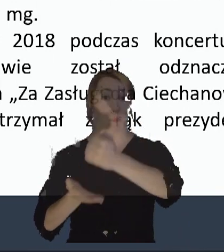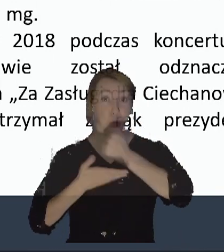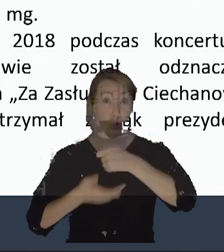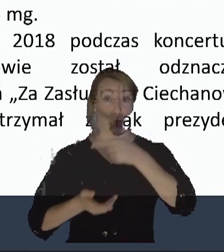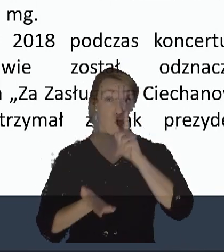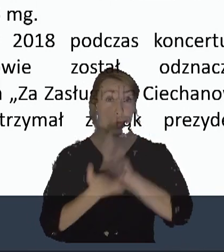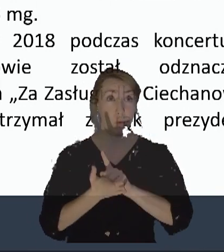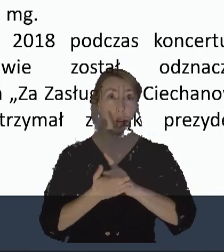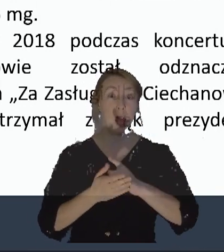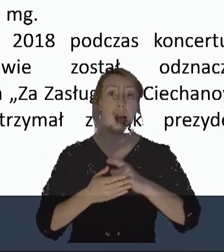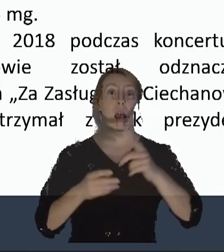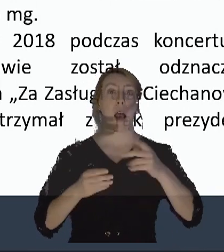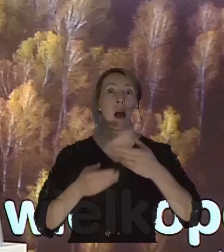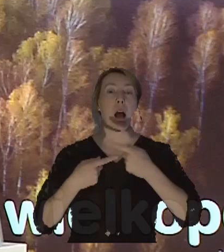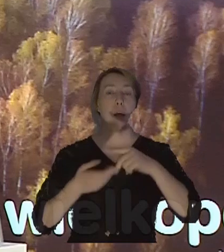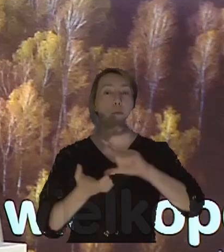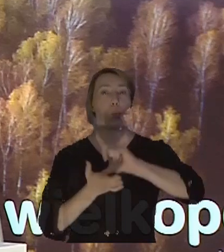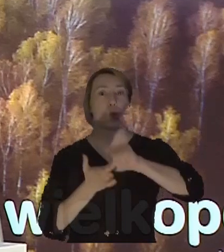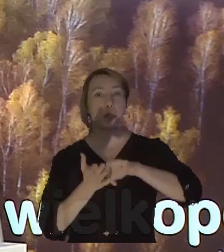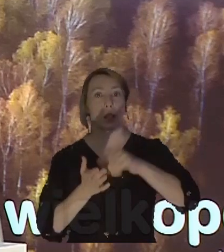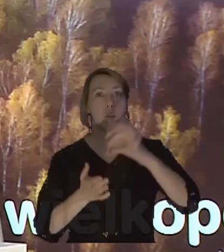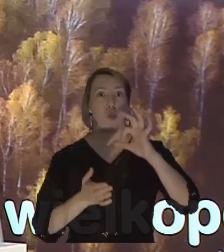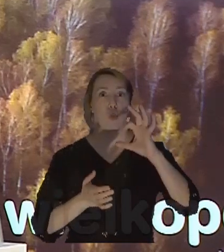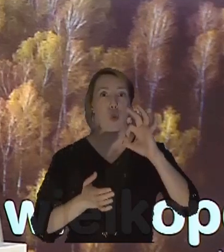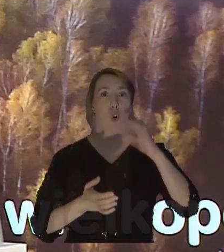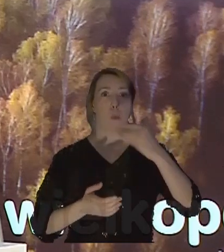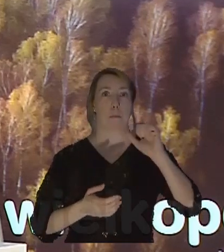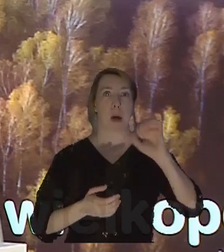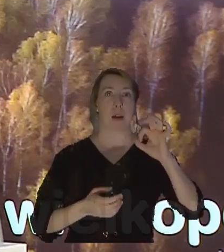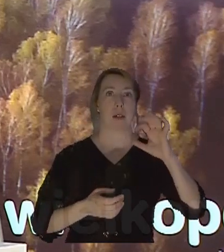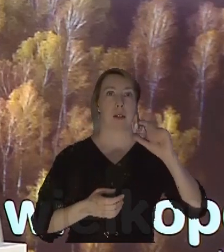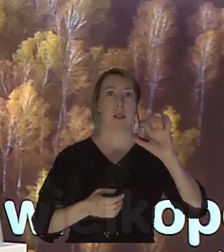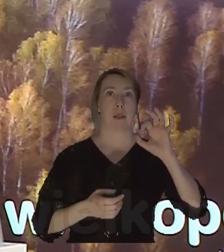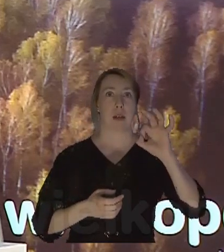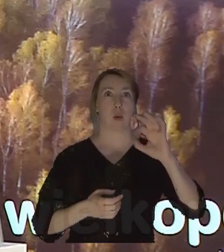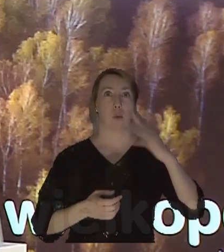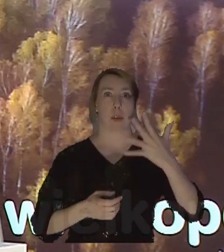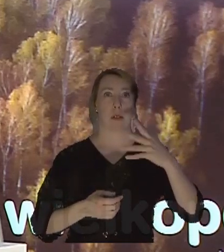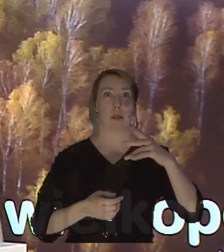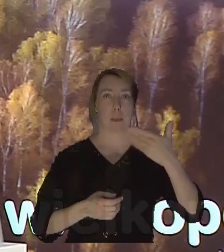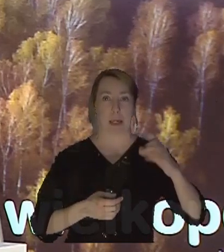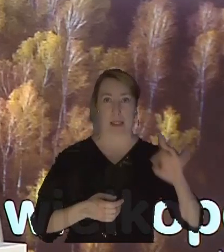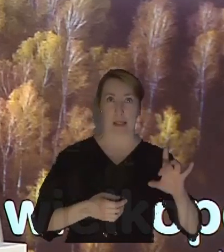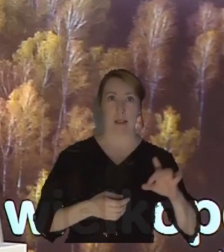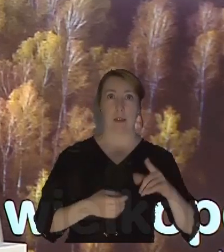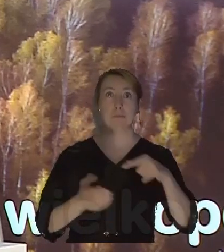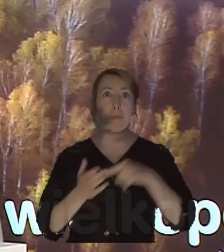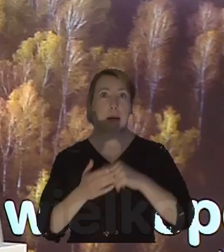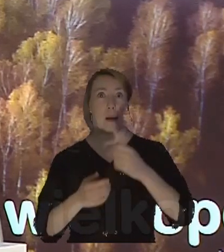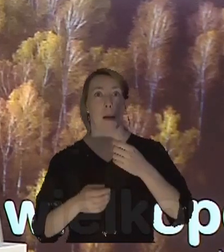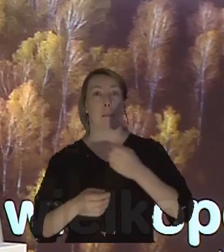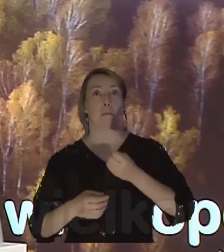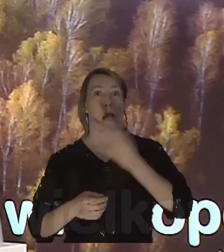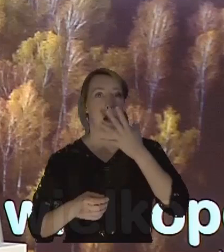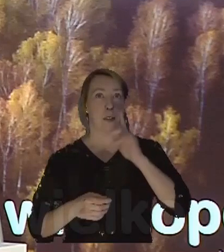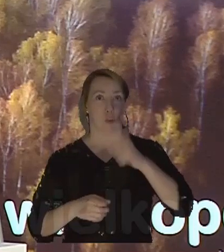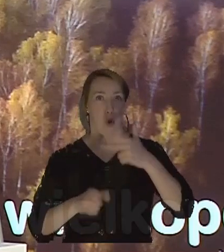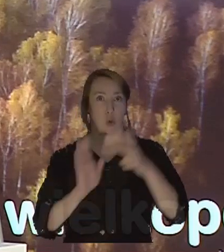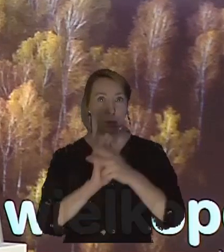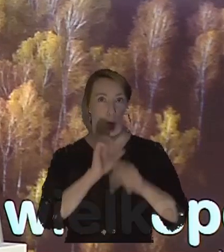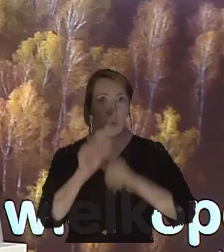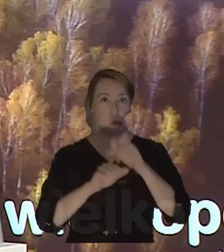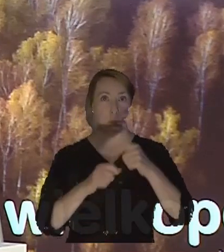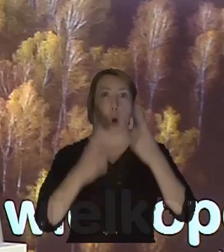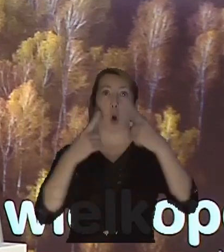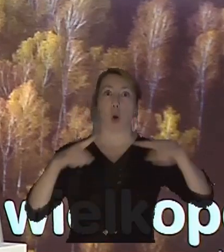za album roku hip-hop, za płytę Soma 0,5 mg. W maju 2018 roku podczas